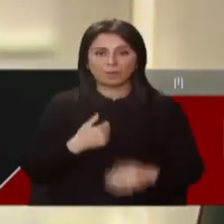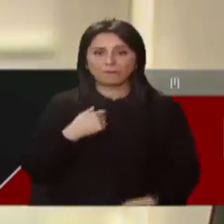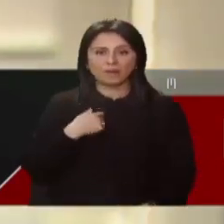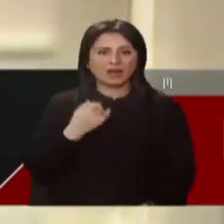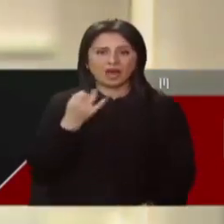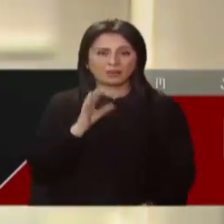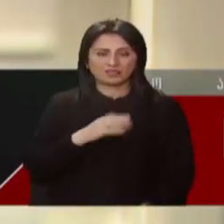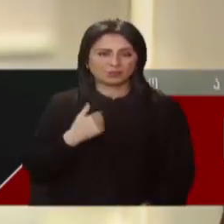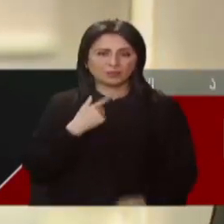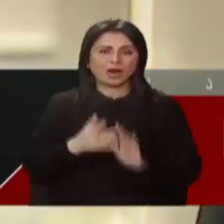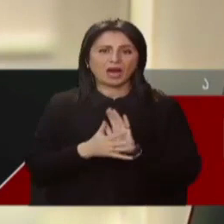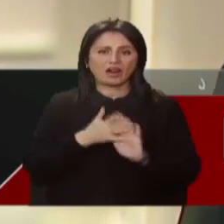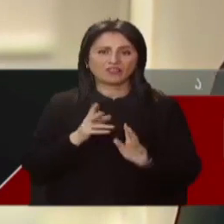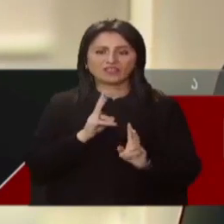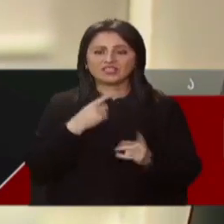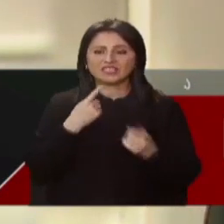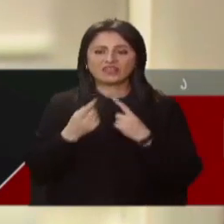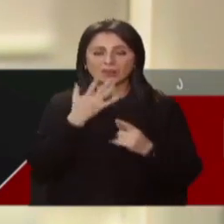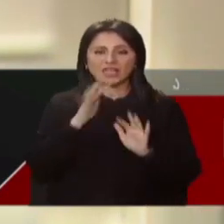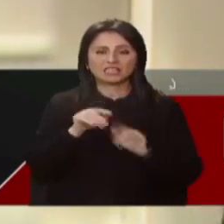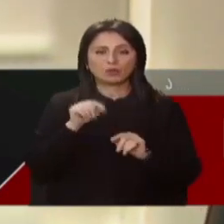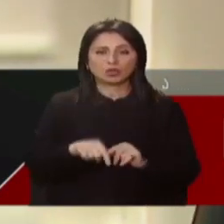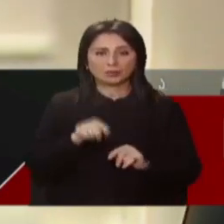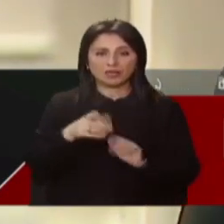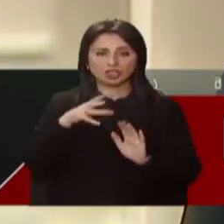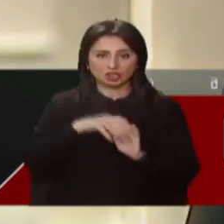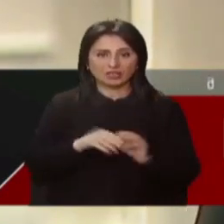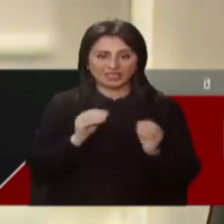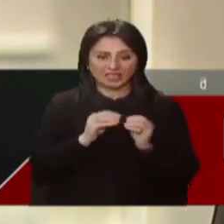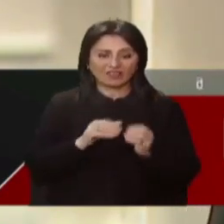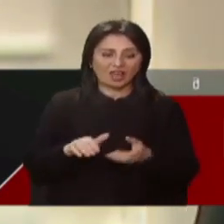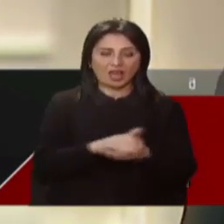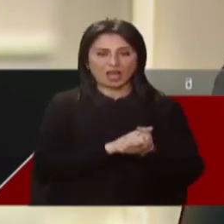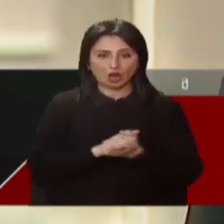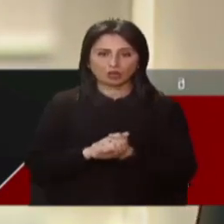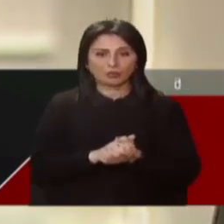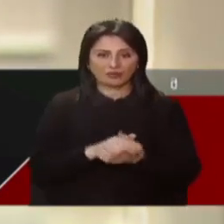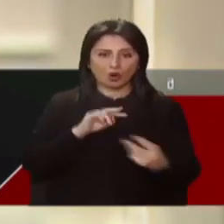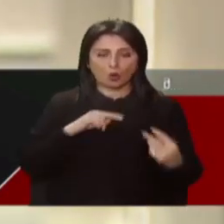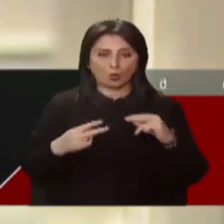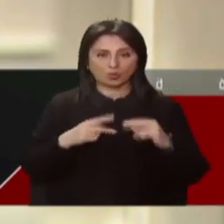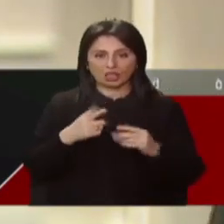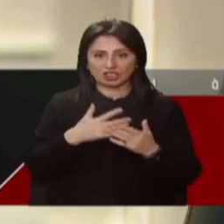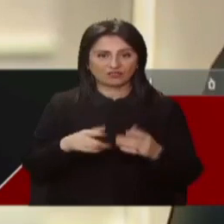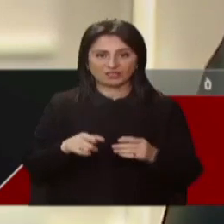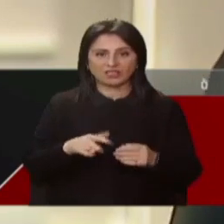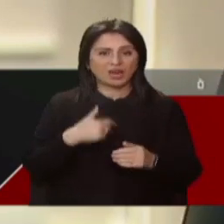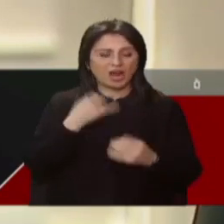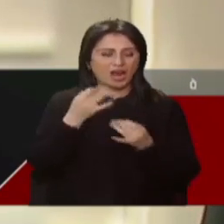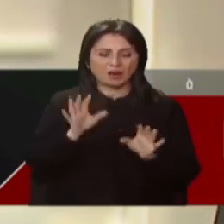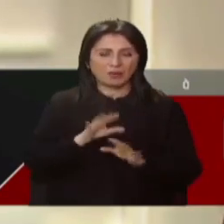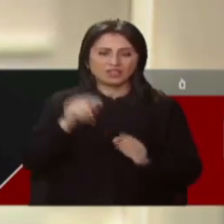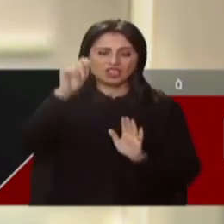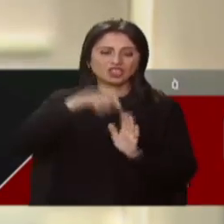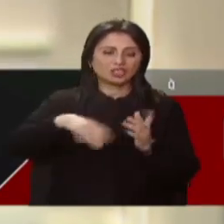მაინტერესებს არის ეგრო ჩემთვის გასაგები იყოს ის უნდა დავალაპარაკო ნაციონალურ მოძრაობაში მათ შორის თუნდაც იგივე ერთობაზე და ერთიან კოორდინაციაზე და ასე შემდეგ. ეგ არის რაც მაინტერესებს